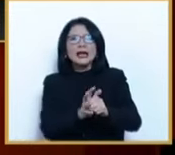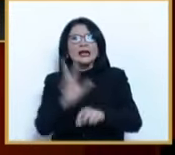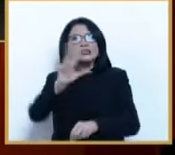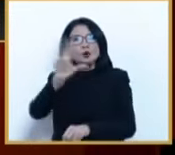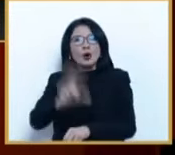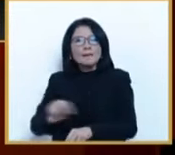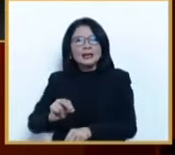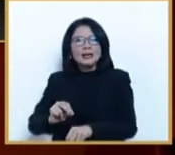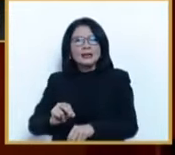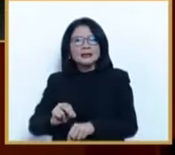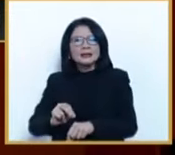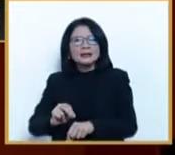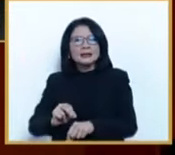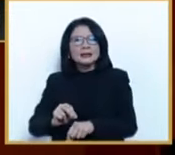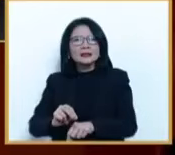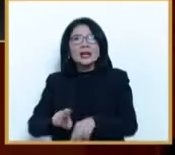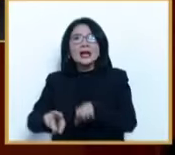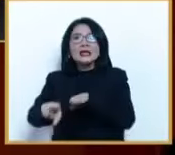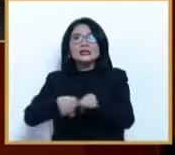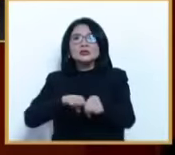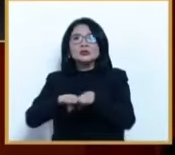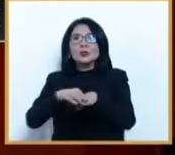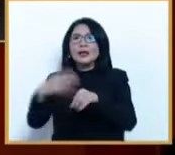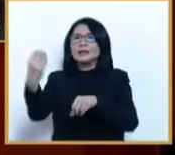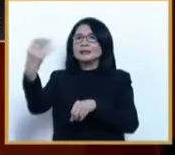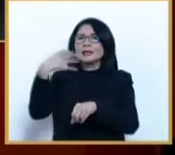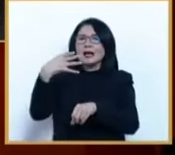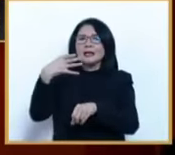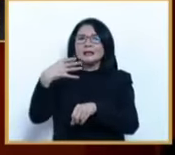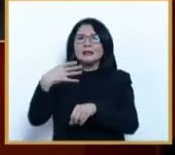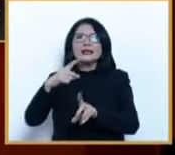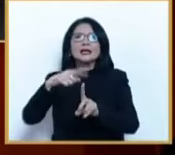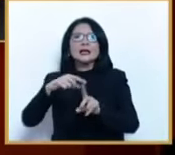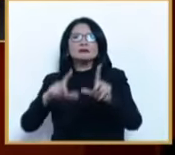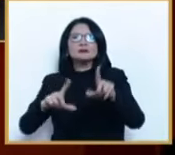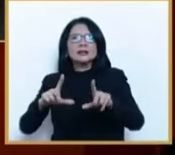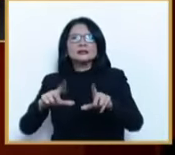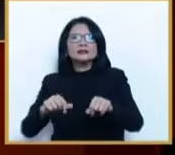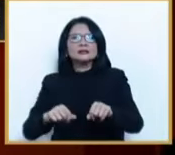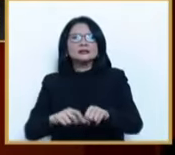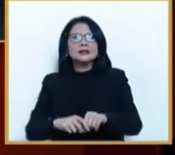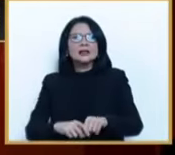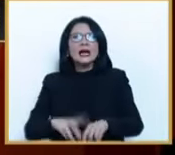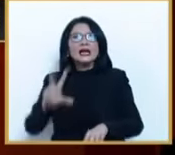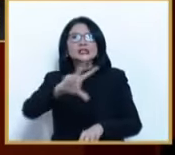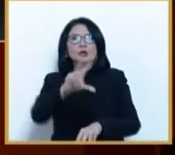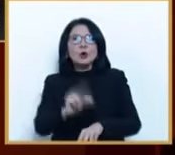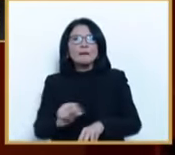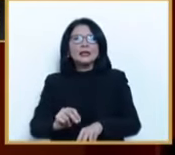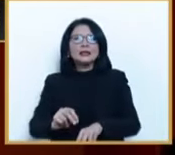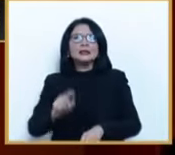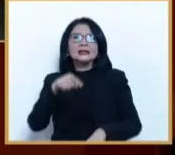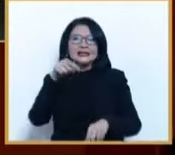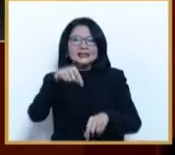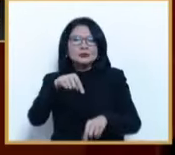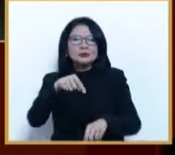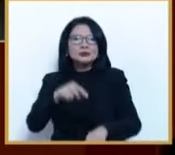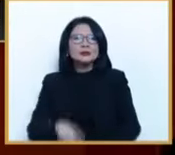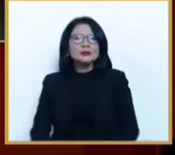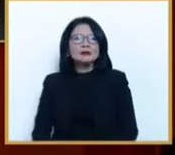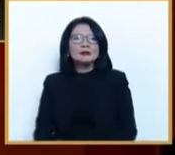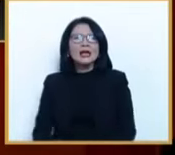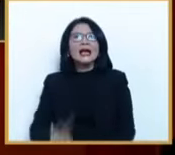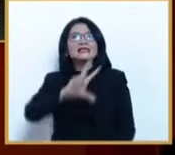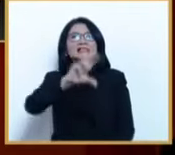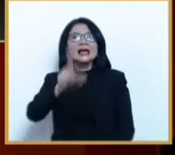Barat sesuai dengan keterangan Bapak di tanggal 17 itu saya baca itu Jawa Barat menjadi salah satu pak bukan